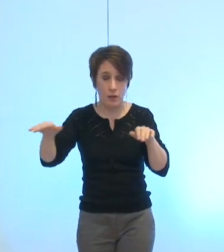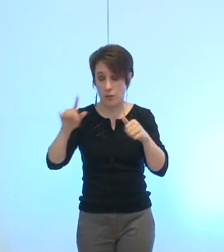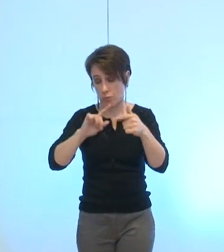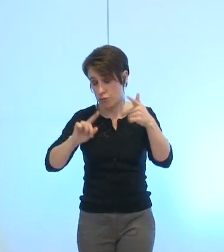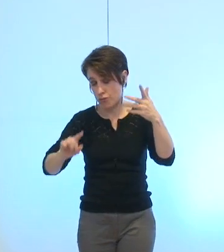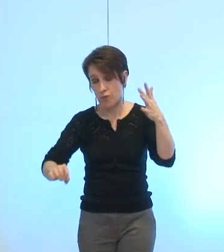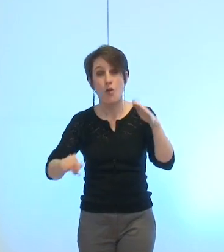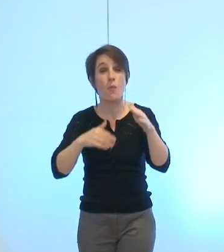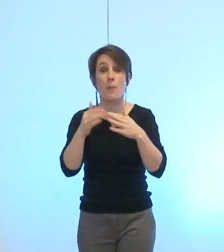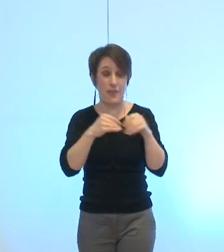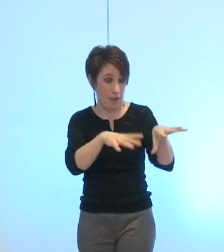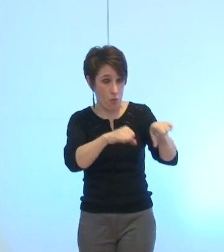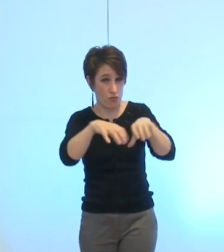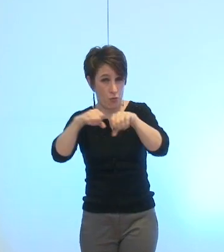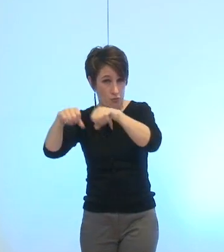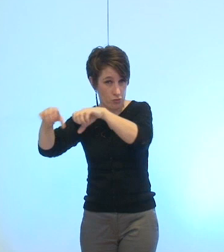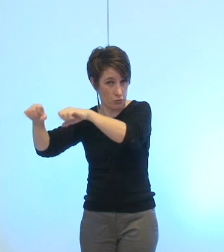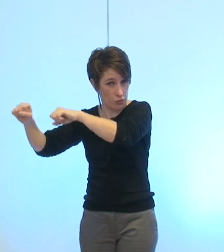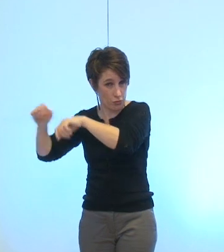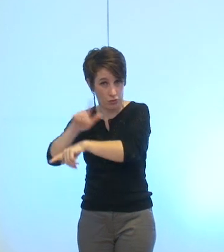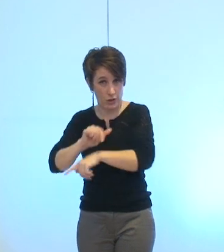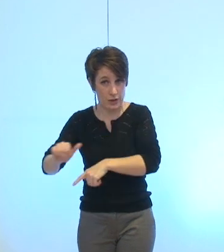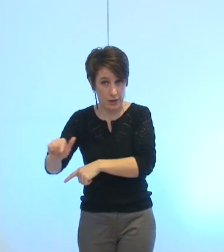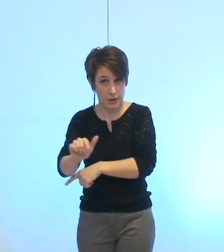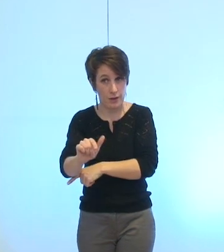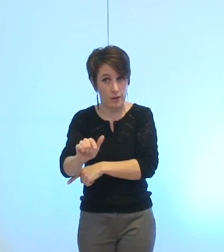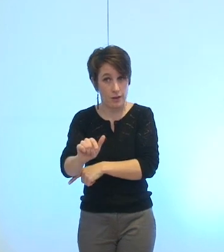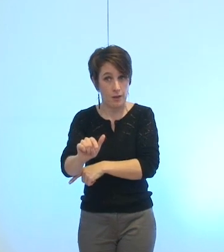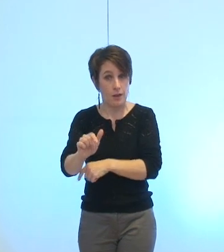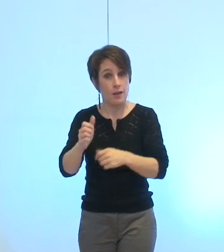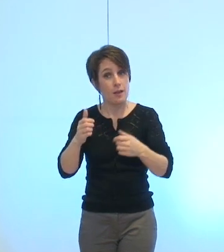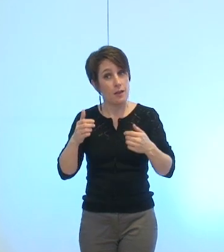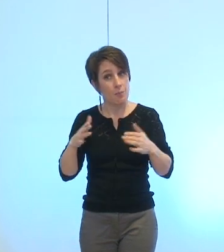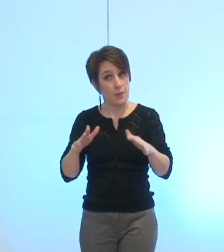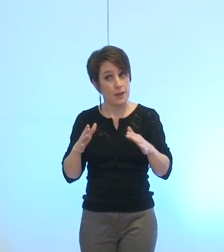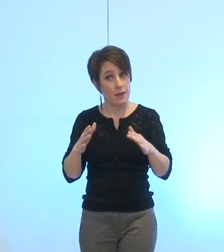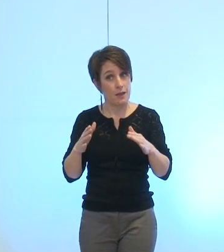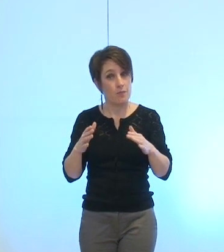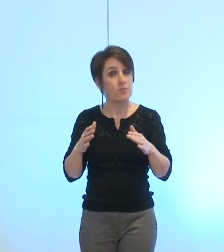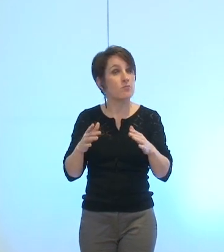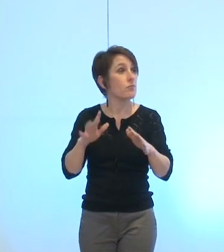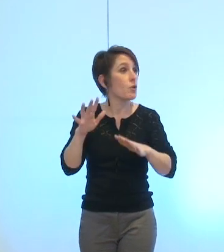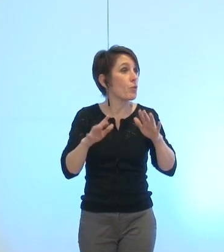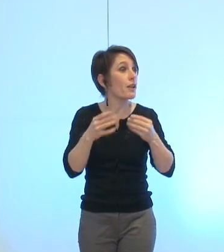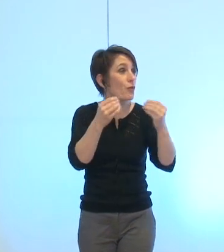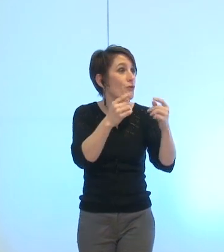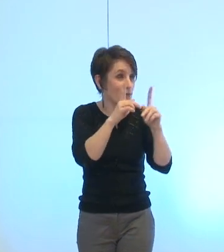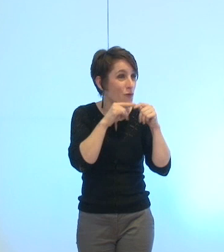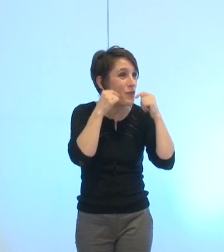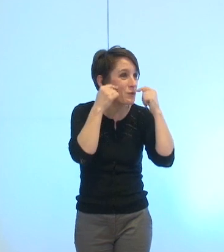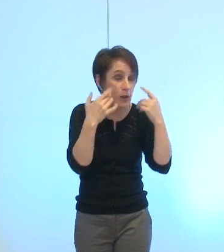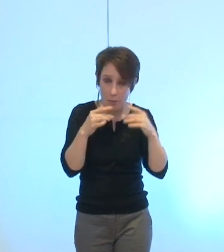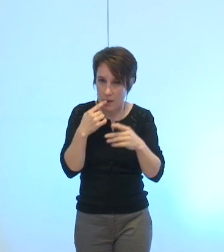métiers ont fait l'objet de d'une politique de requalification des métiers alors ça vous fait sourire c'est très bien